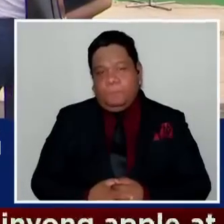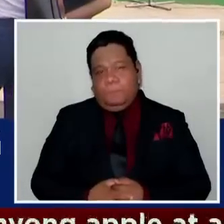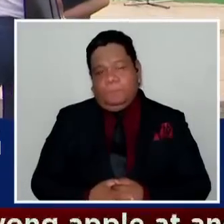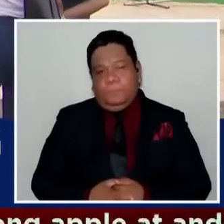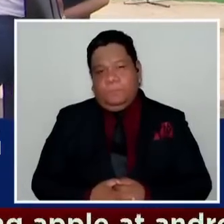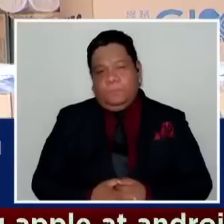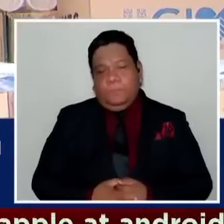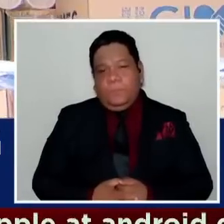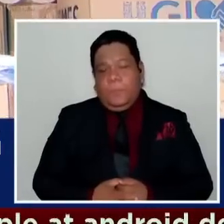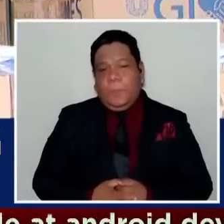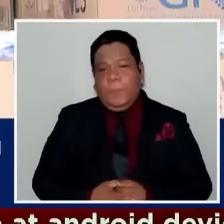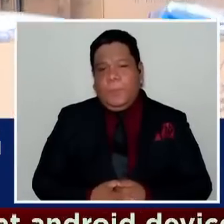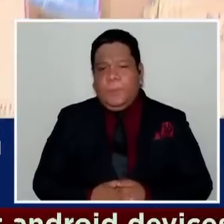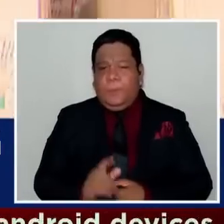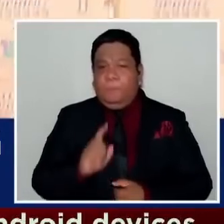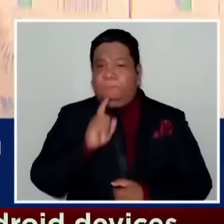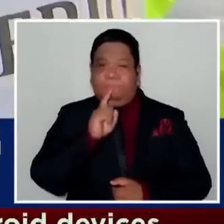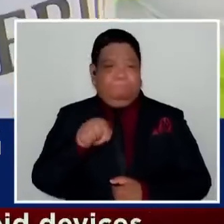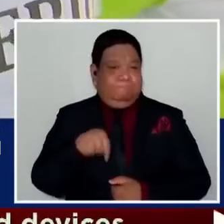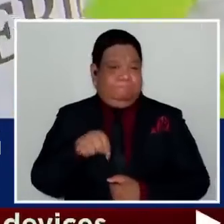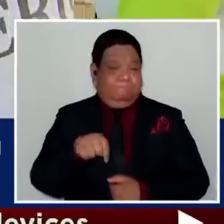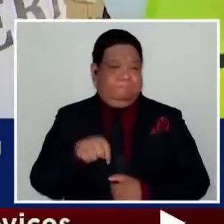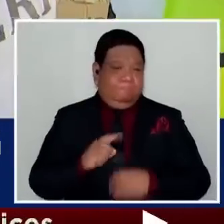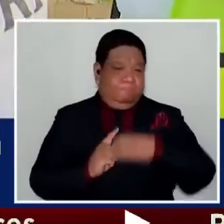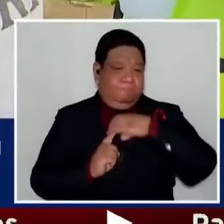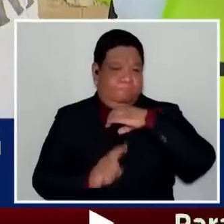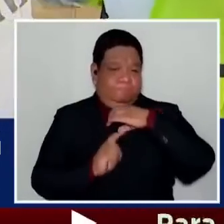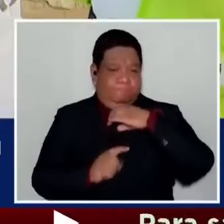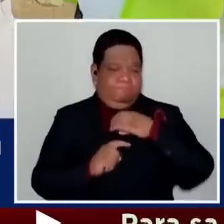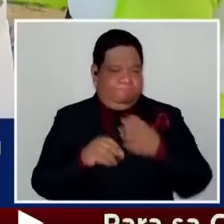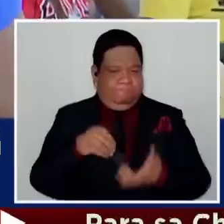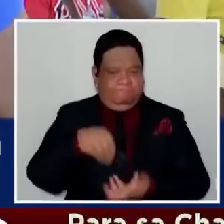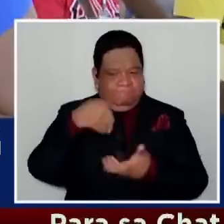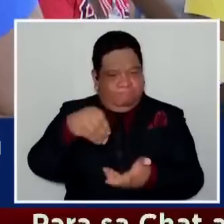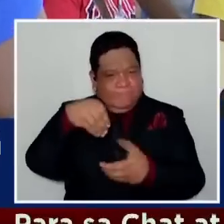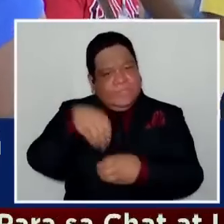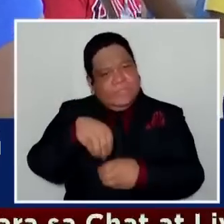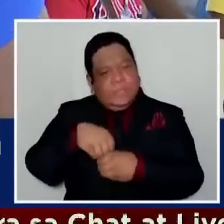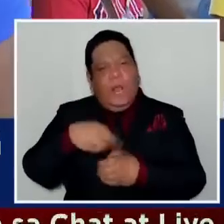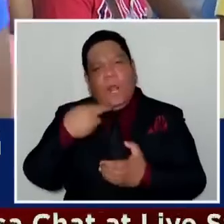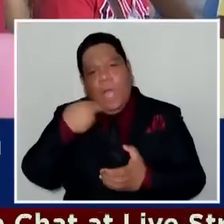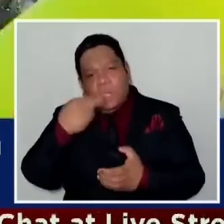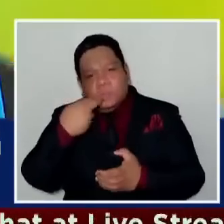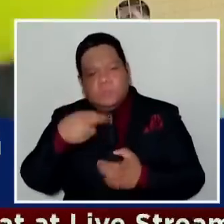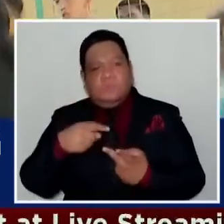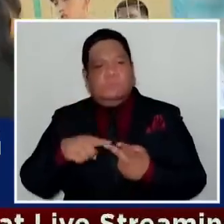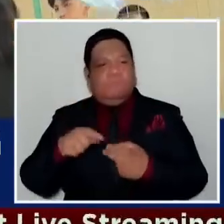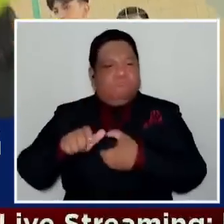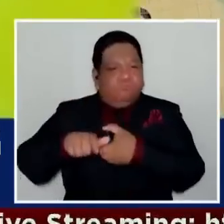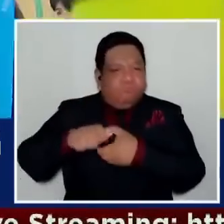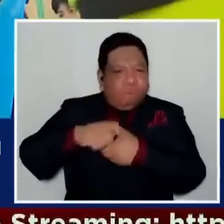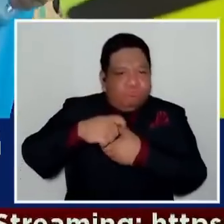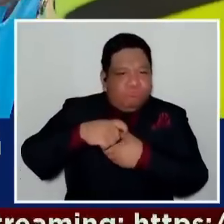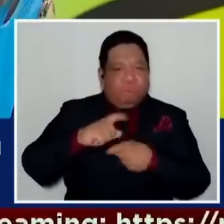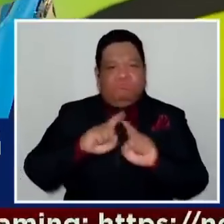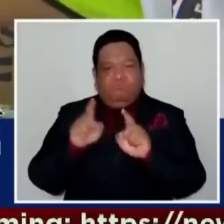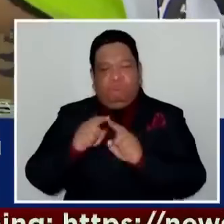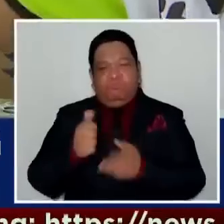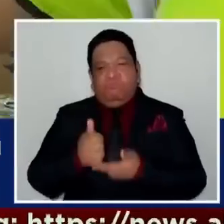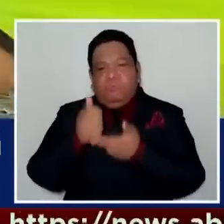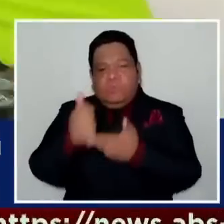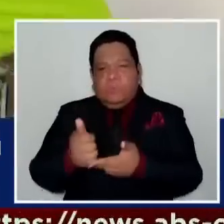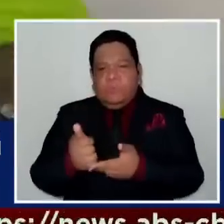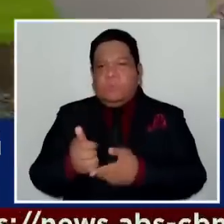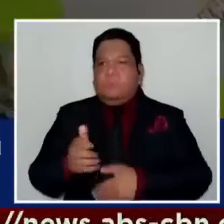Agad namang naghatid ng relief packs na naglalaman ng bigas at mga delata ang inyong lingkod kapamilya sa may 700